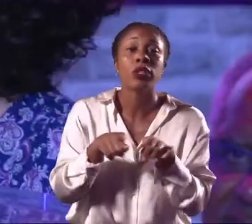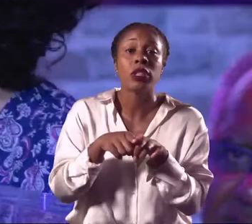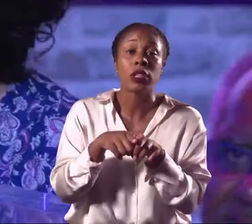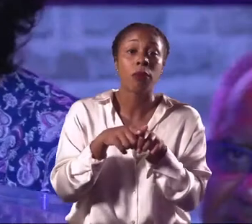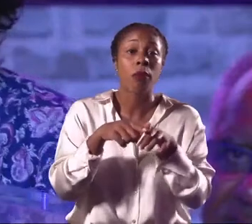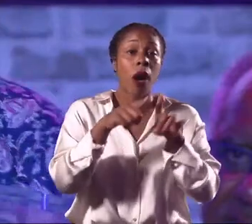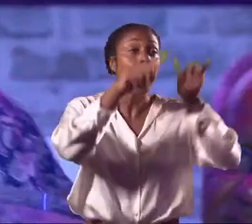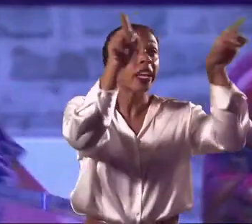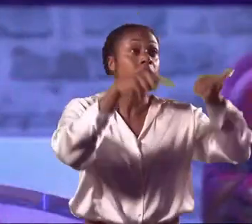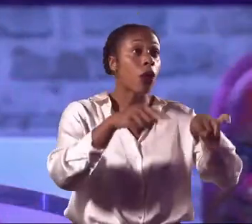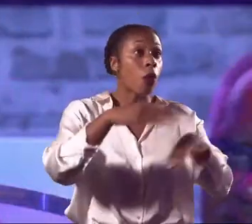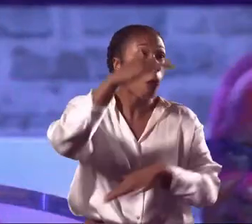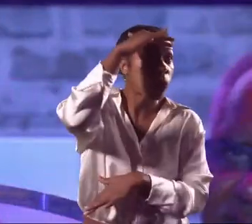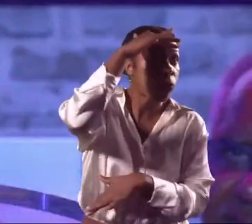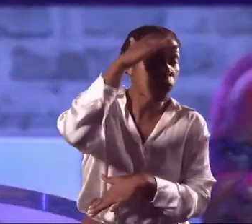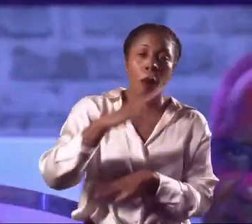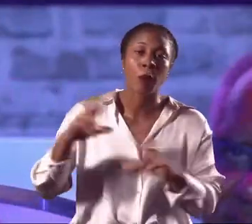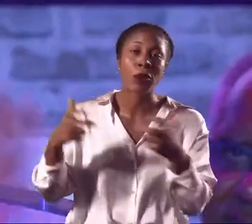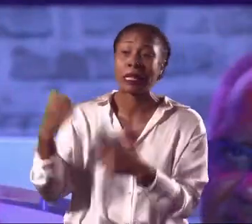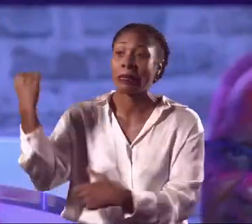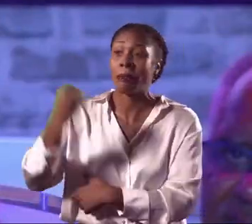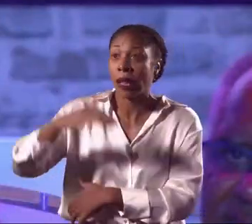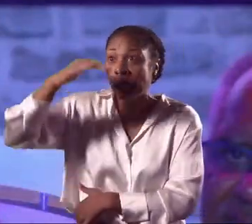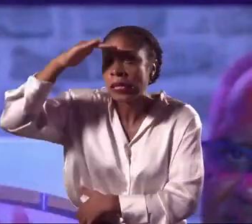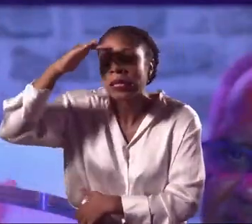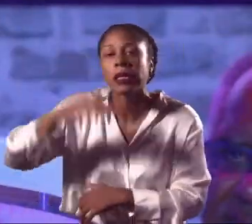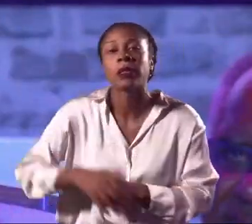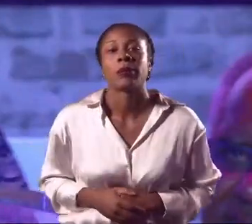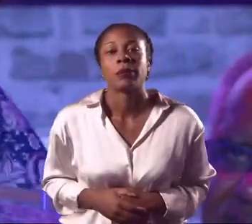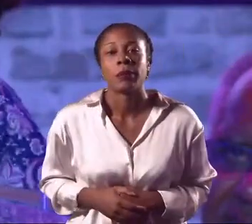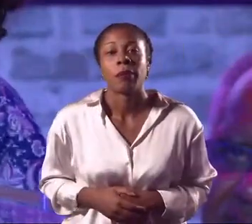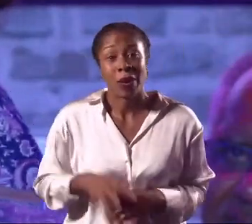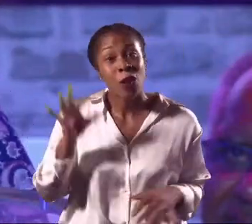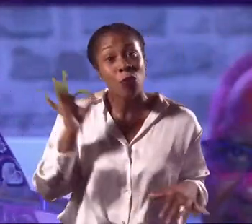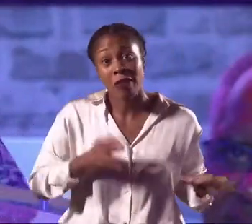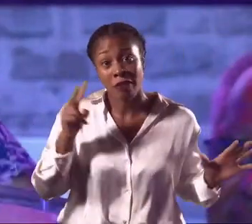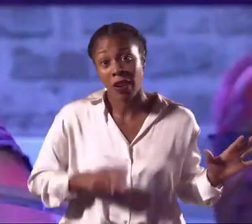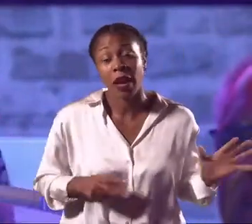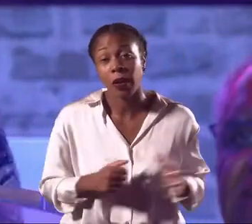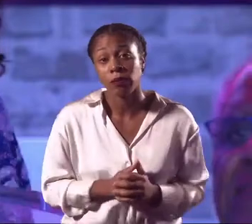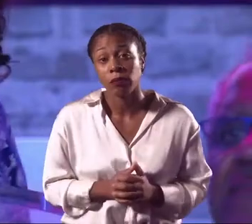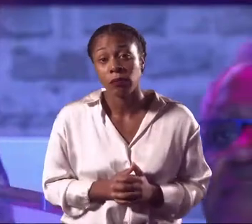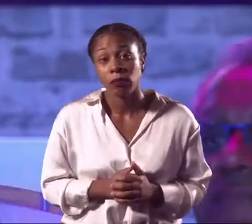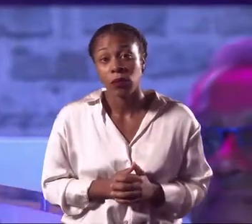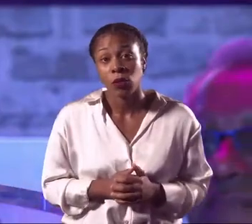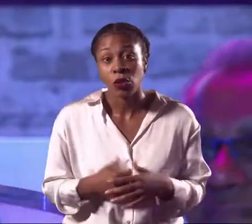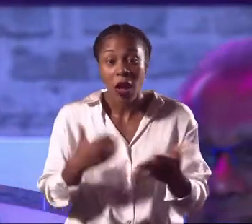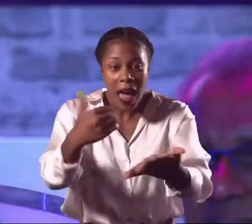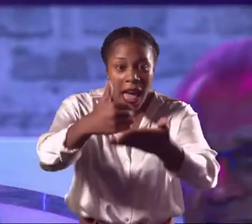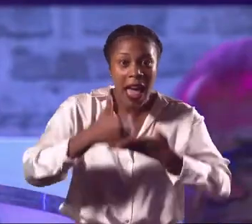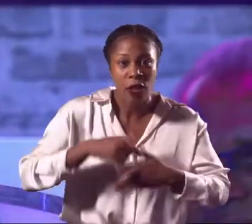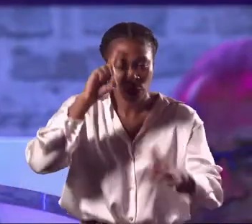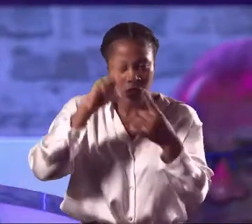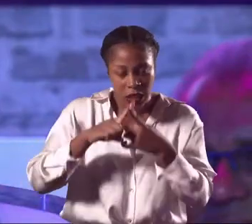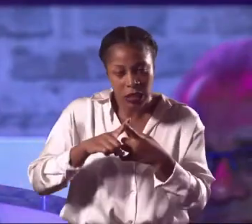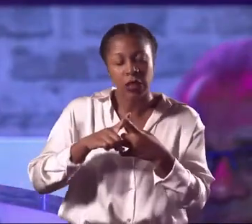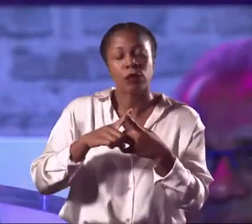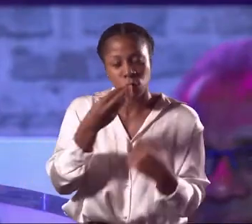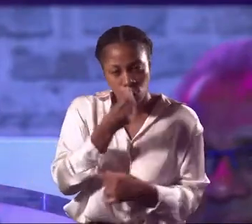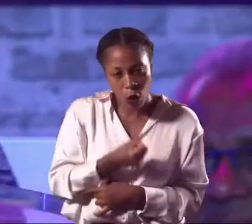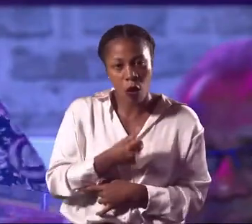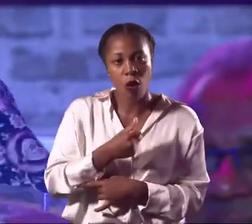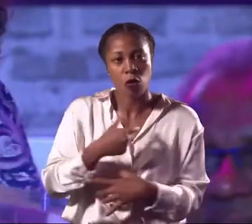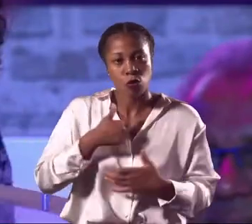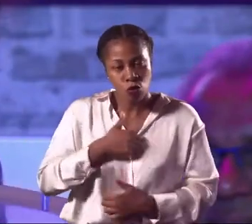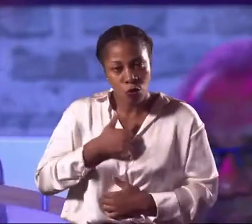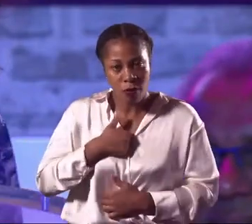Bruxelles, c'est encore plus loin. Parce que oui, rien n'est fait pour qu'on s'empare des décisions européennes dans l'opacité la plus totale.